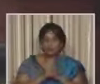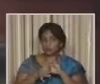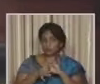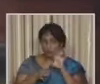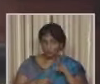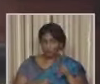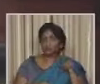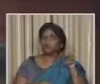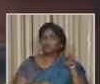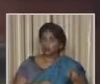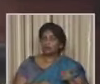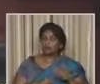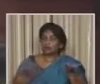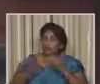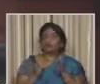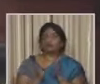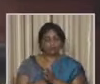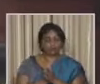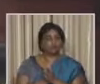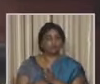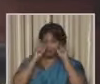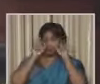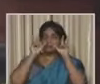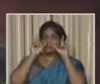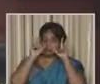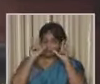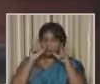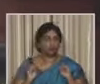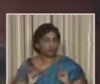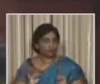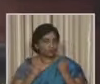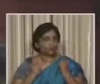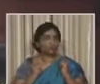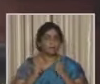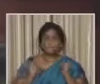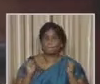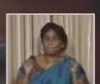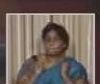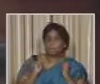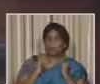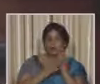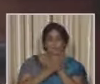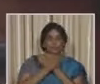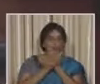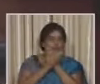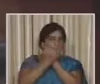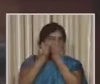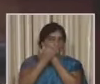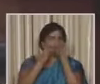இருக்குமானால் அது எங்களுடைய கண்களை திறக்கின்ற, திகைப்படைய செய்விக்கின்ற ஒரு காட்சியாகும்.